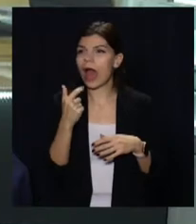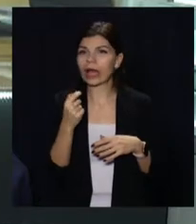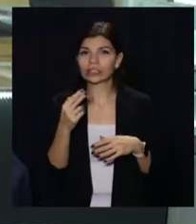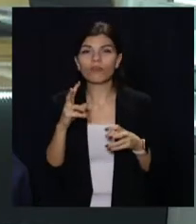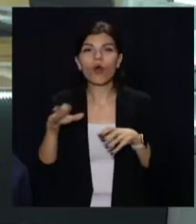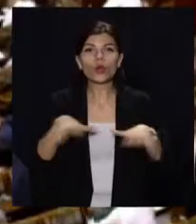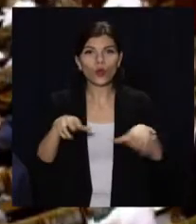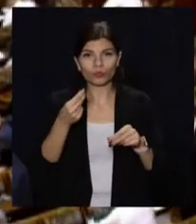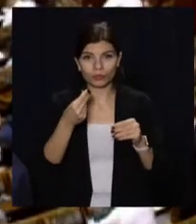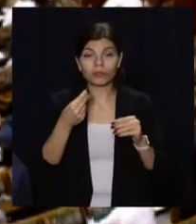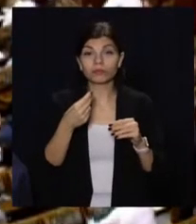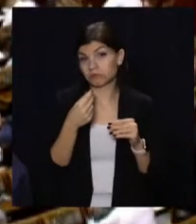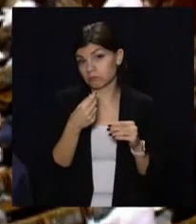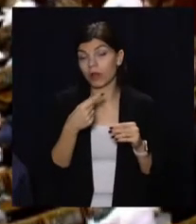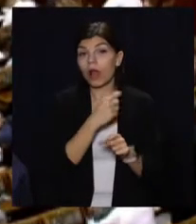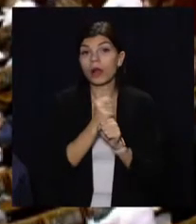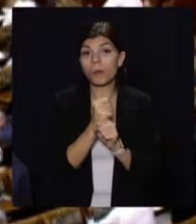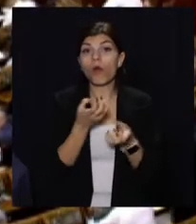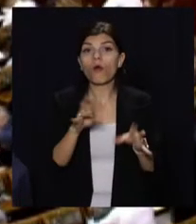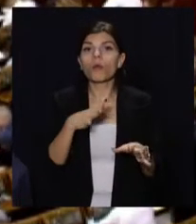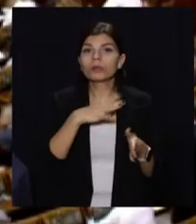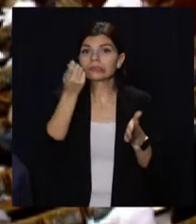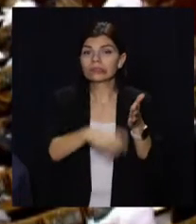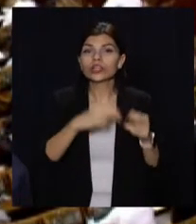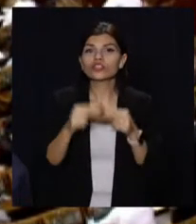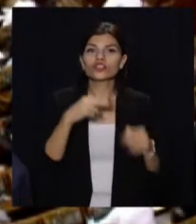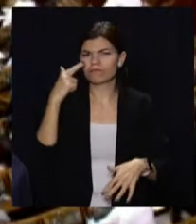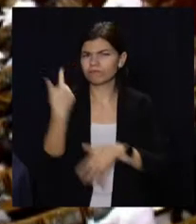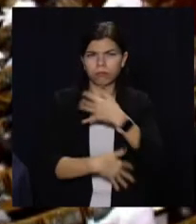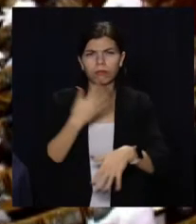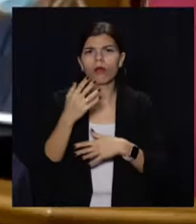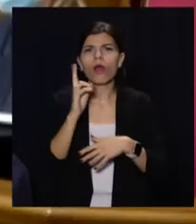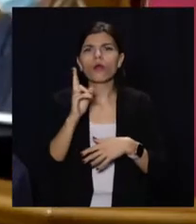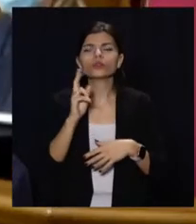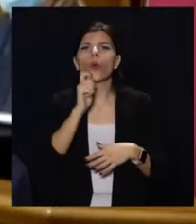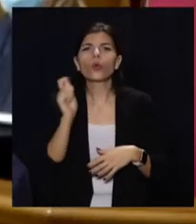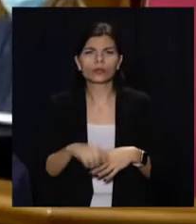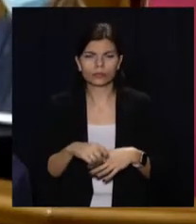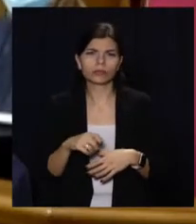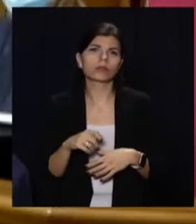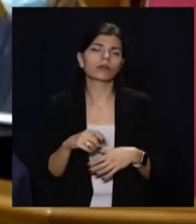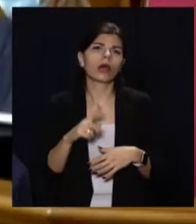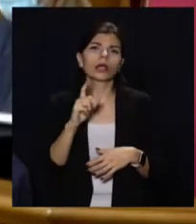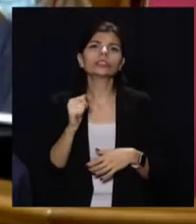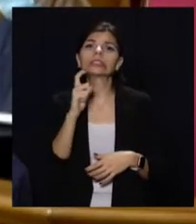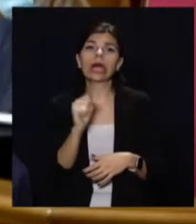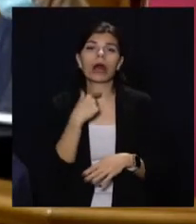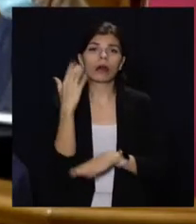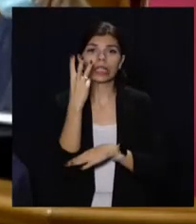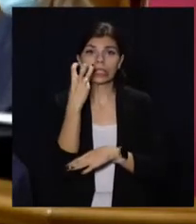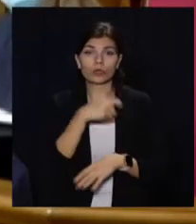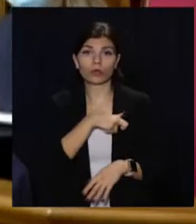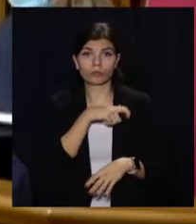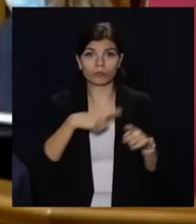запобігання корупції, робота якого залишилася заблокованою через скандальне рішення Конституційного суду. За проголосувало 300